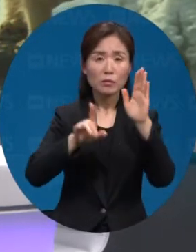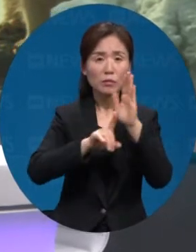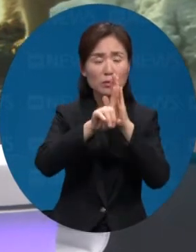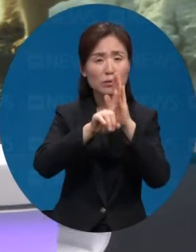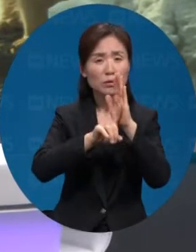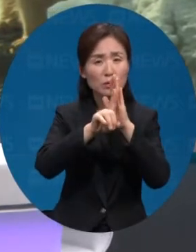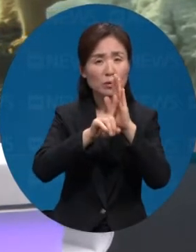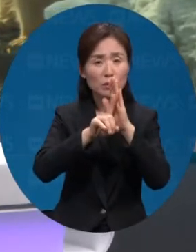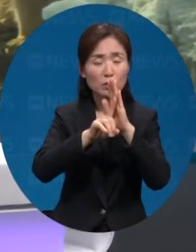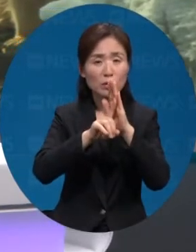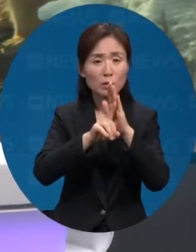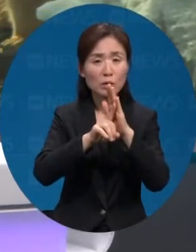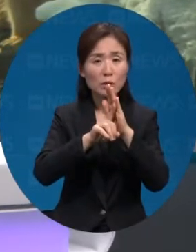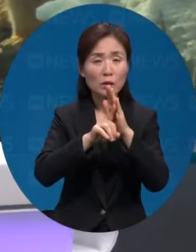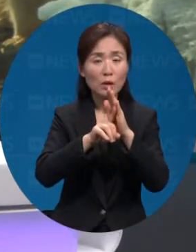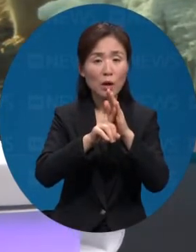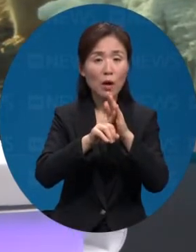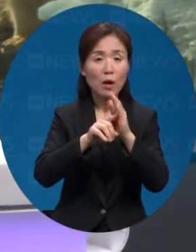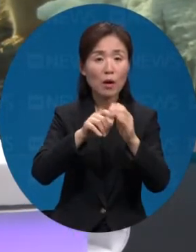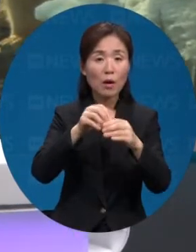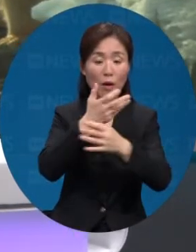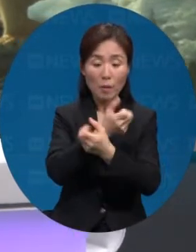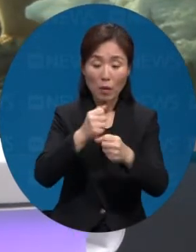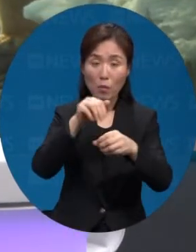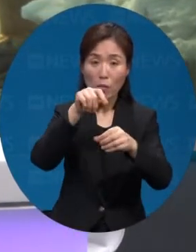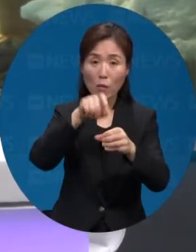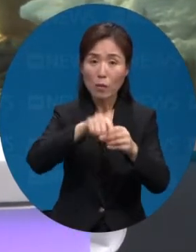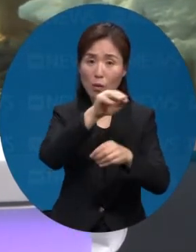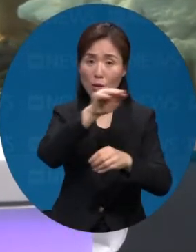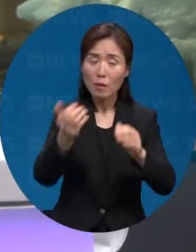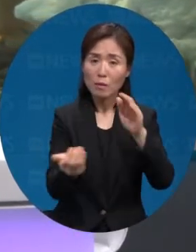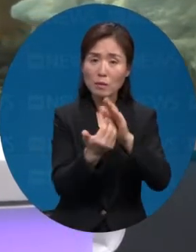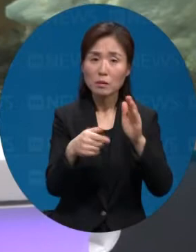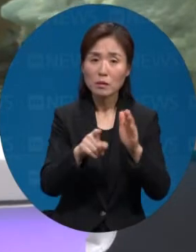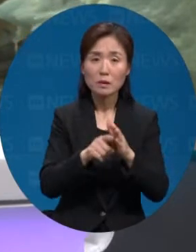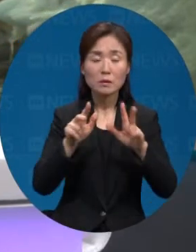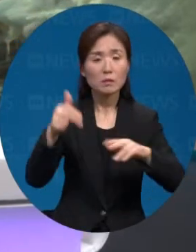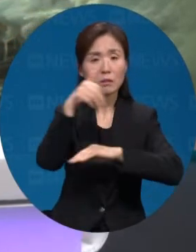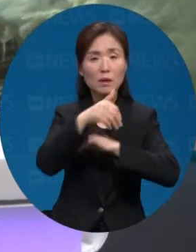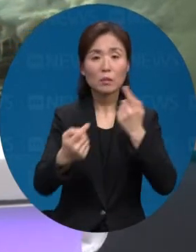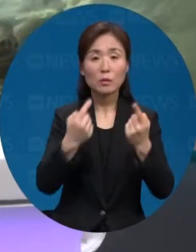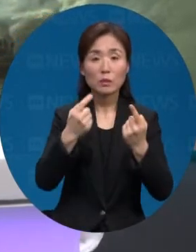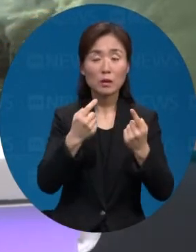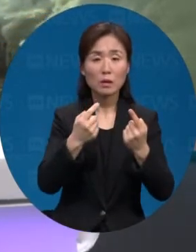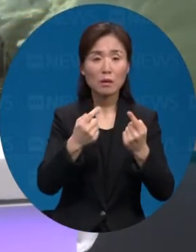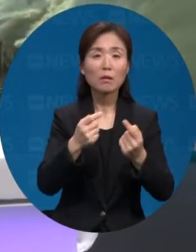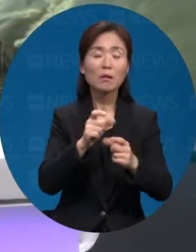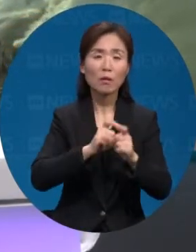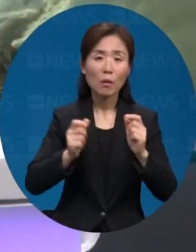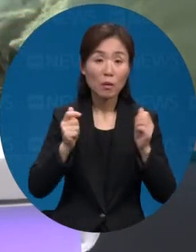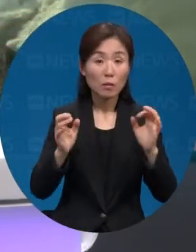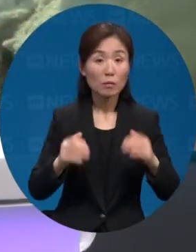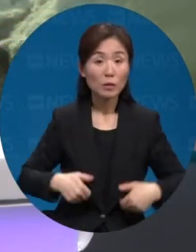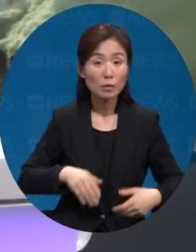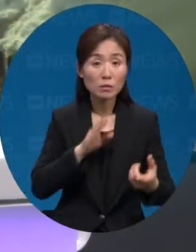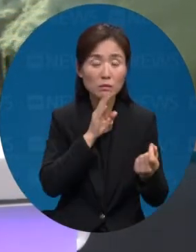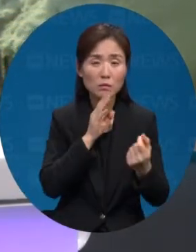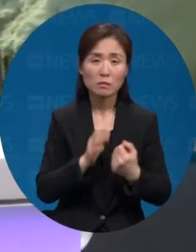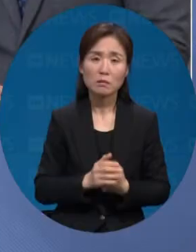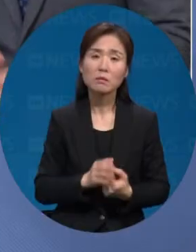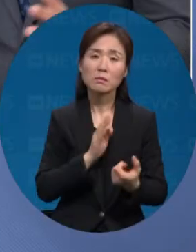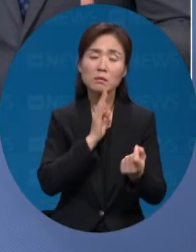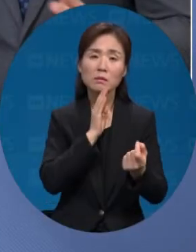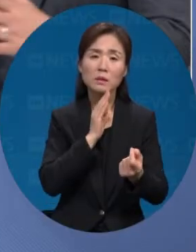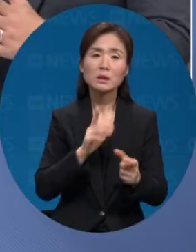지금 계 획 보다 더 많은 노력이 필요하다 구요 4 워싱턴 포스트 에 보도된 내용인데요 기우 위기를